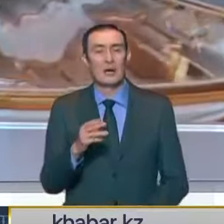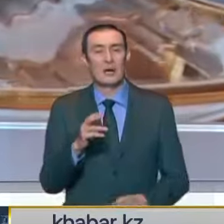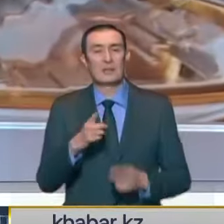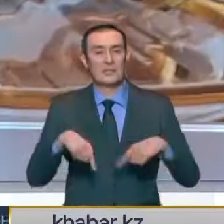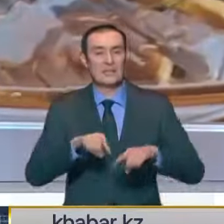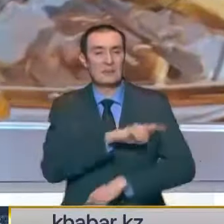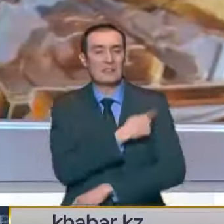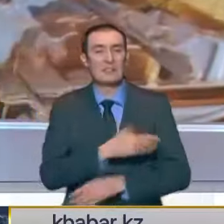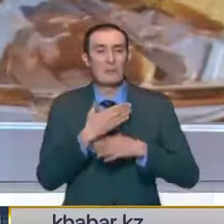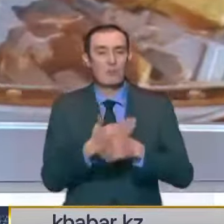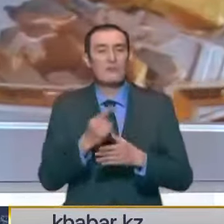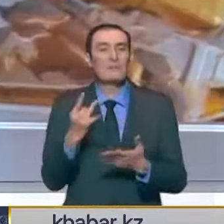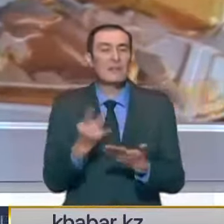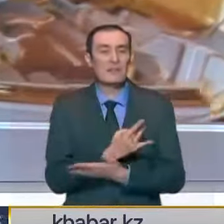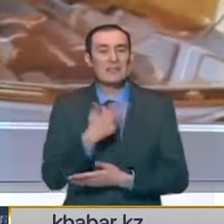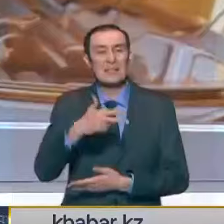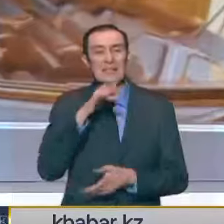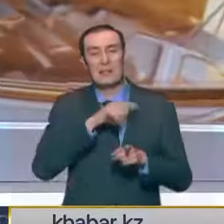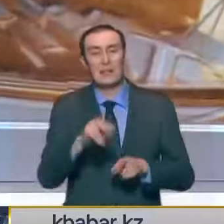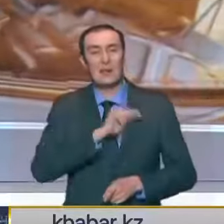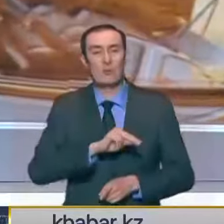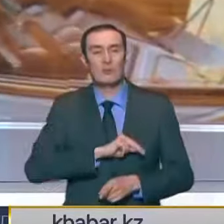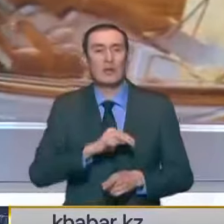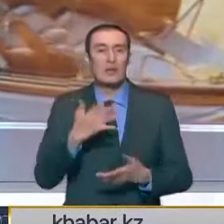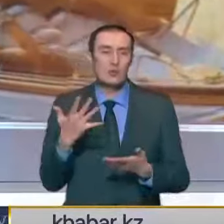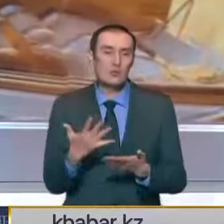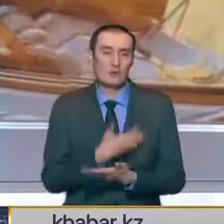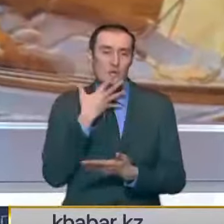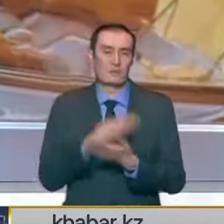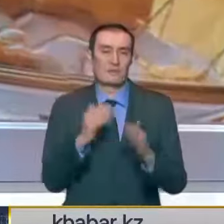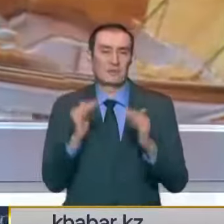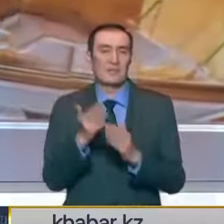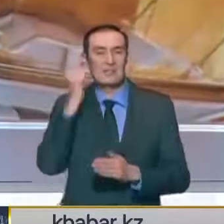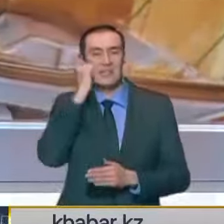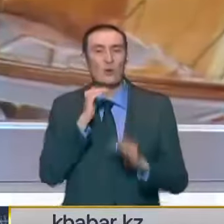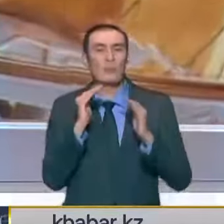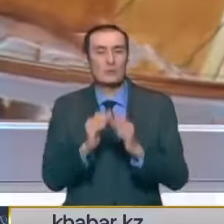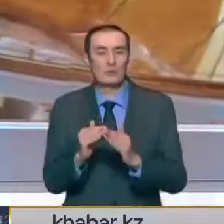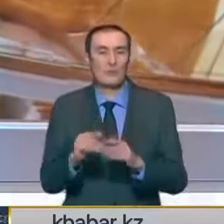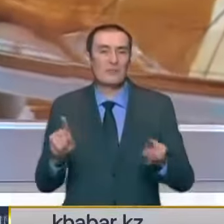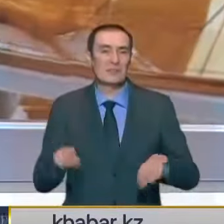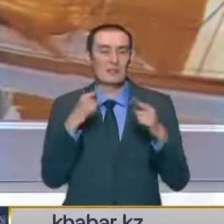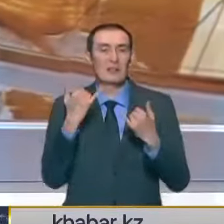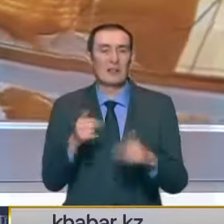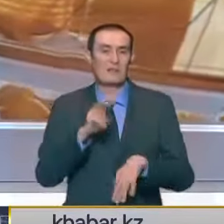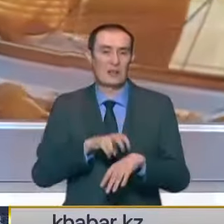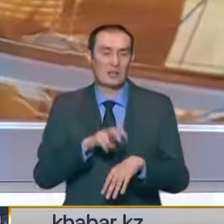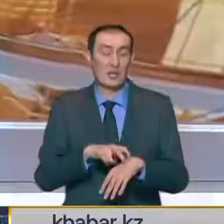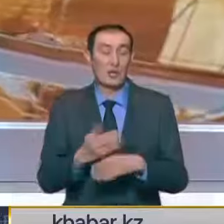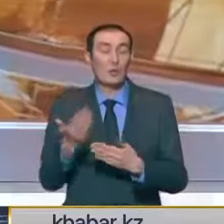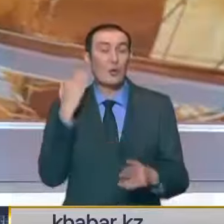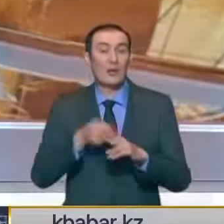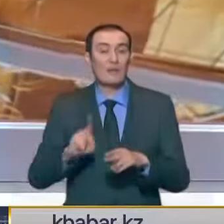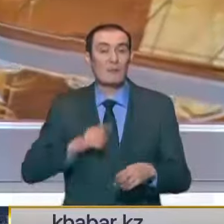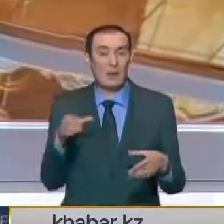скорой медицинской помощи впервые за 30 лет работы обрела собственное здание старую постройку специально восстановили для врачей до этого